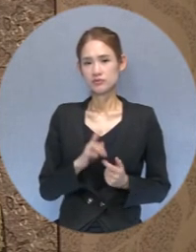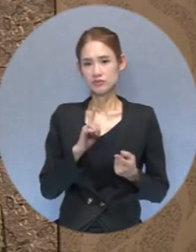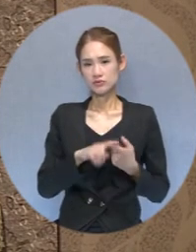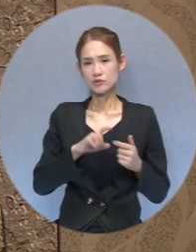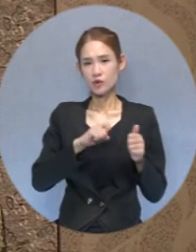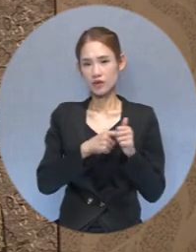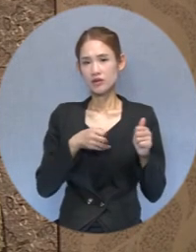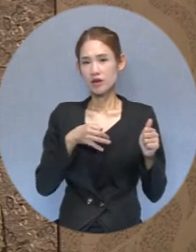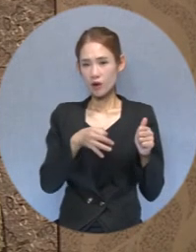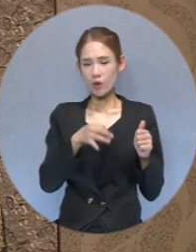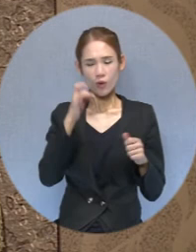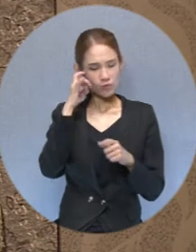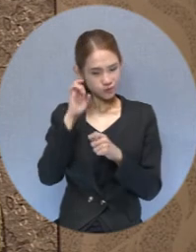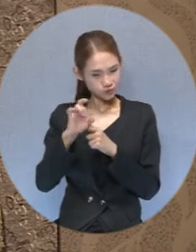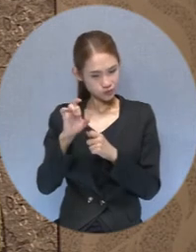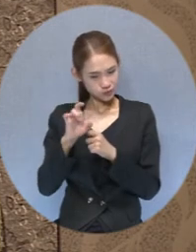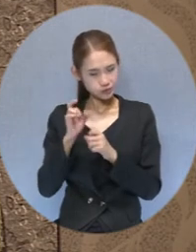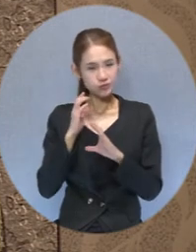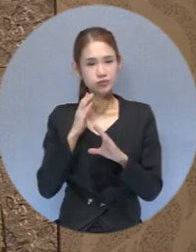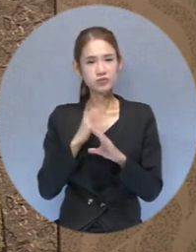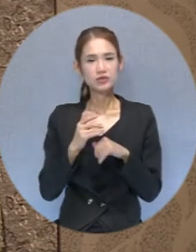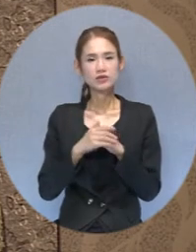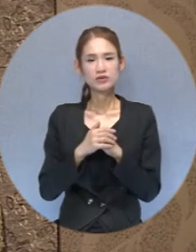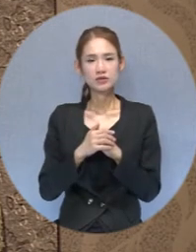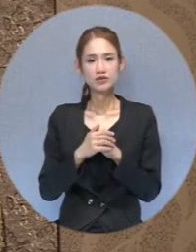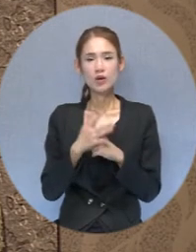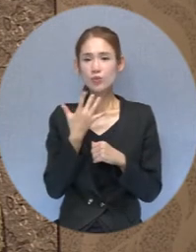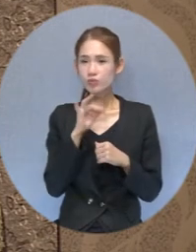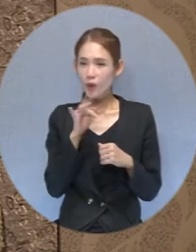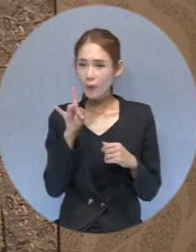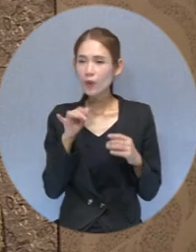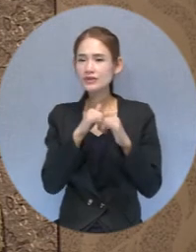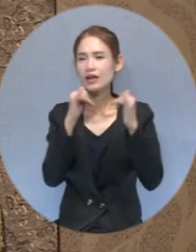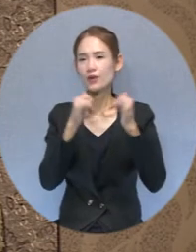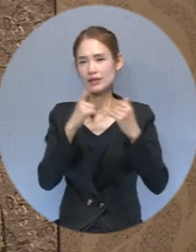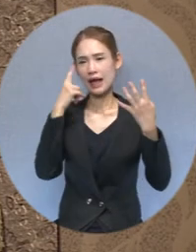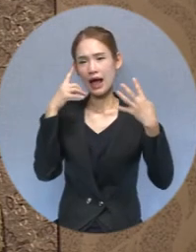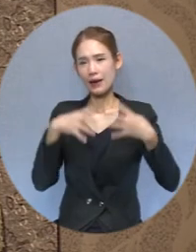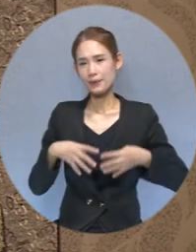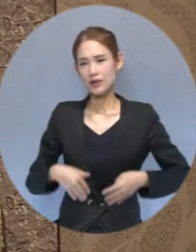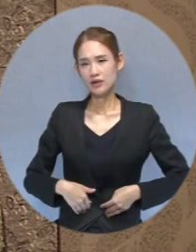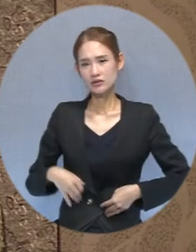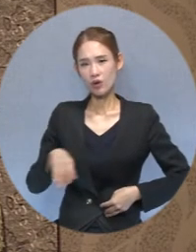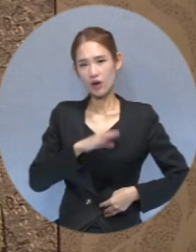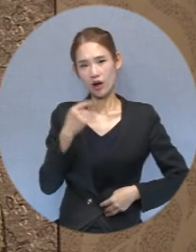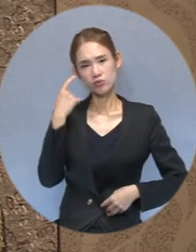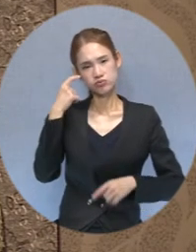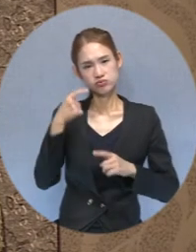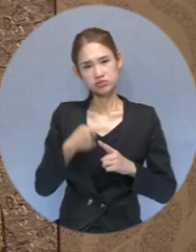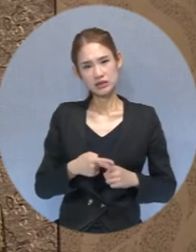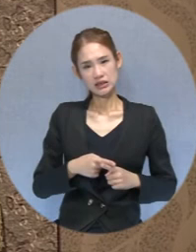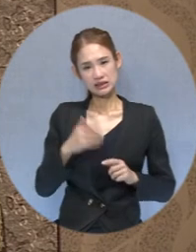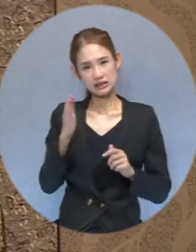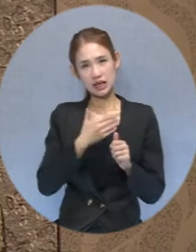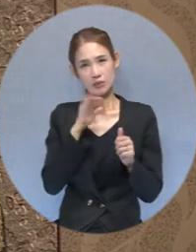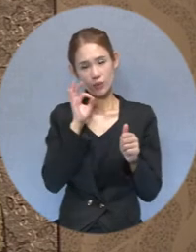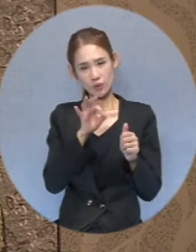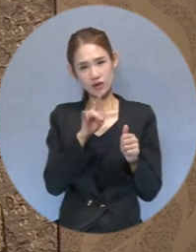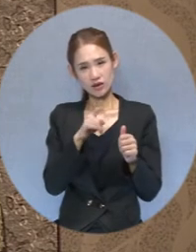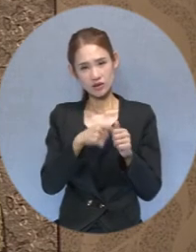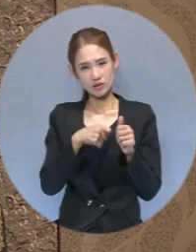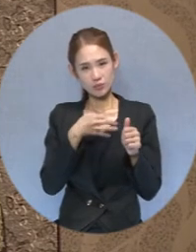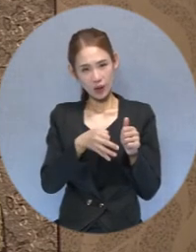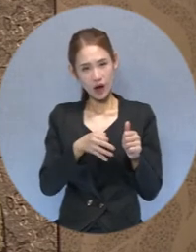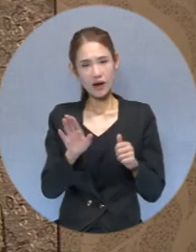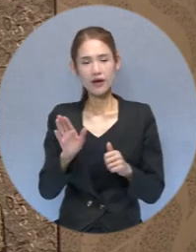과태료 부과도 지금 고민을 하고 물론 이제 사회적 합의가 이루어져야죠. 네. 저희가 무조건적으로 이제 이게 잘못됐으니까 과태료를